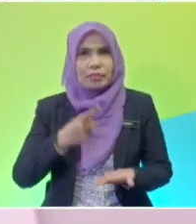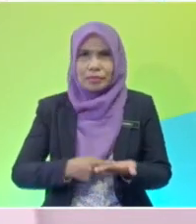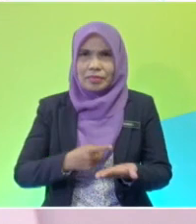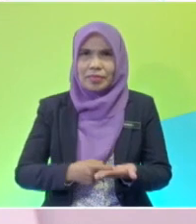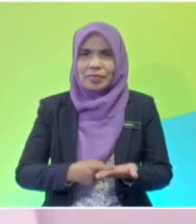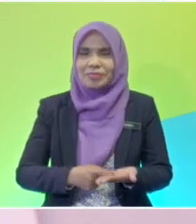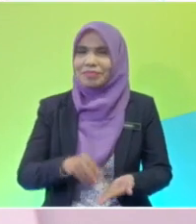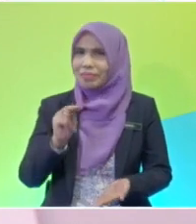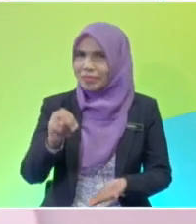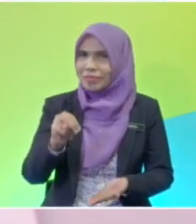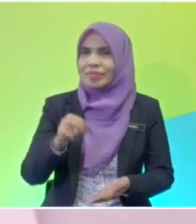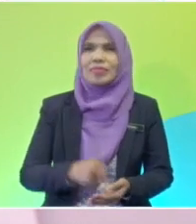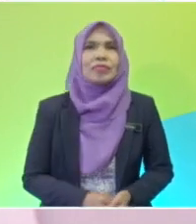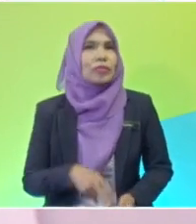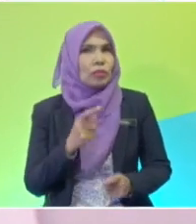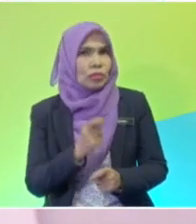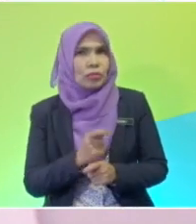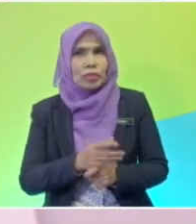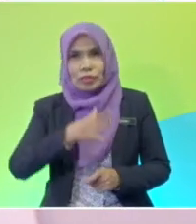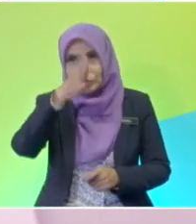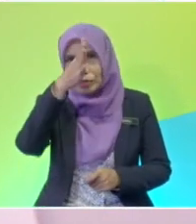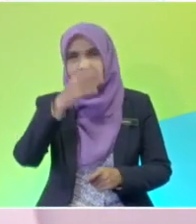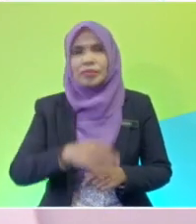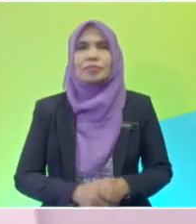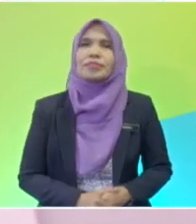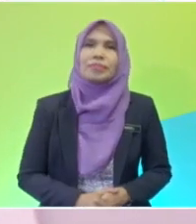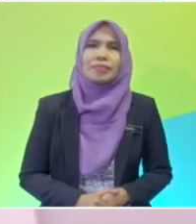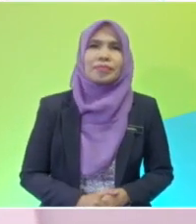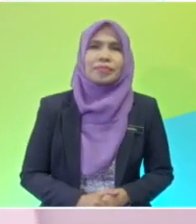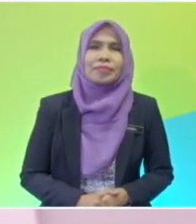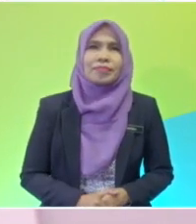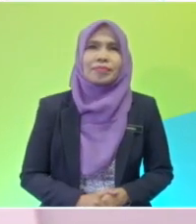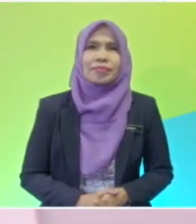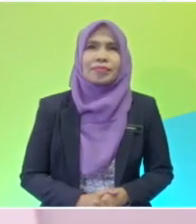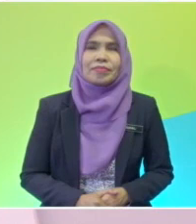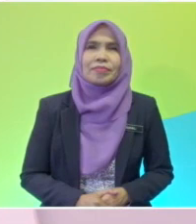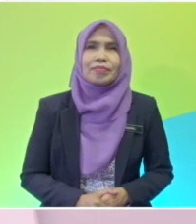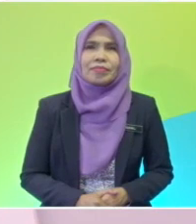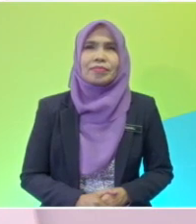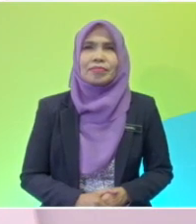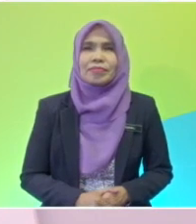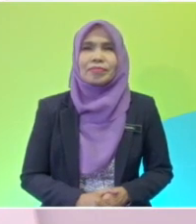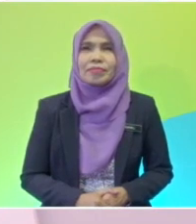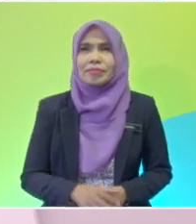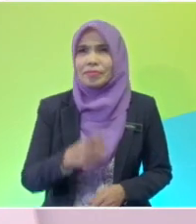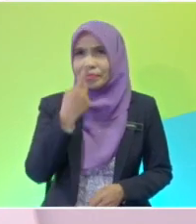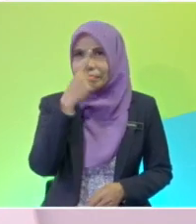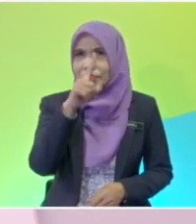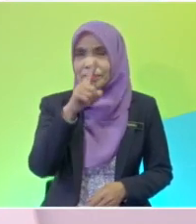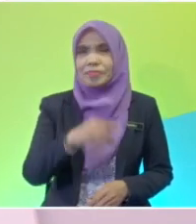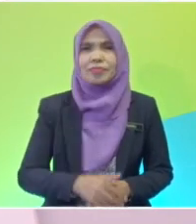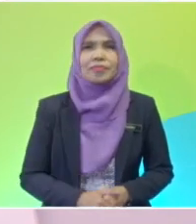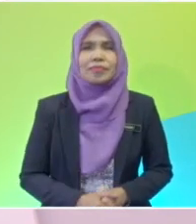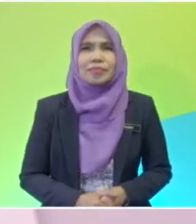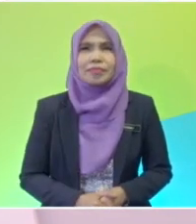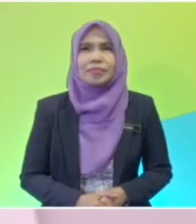ibu bapak yang kita beli semuanya kita anak cakar di sini kritik diri ini adalah tujuan utama kita buat inventer ini adalah